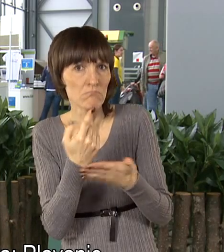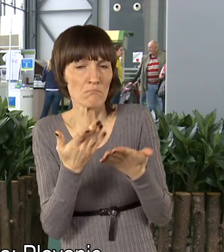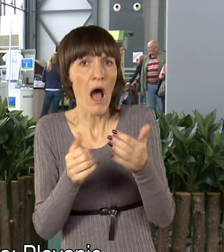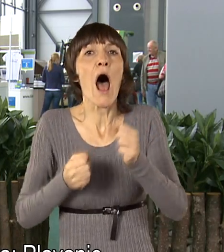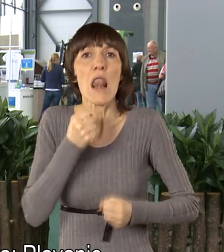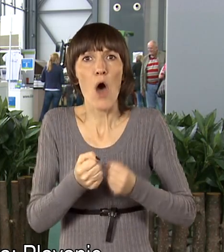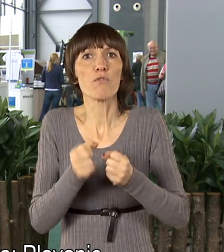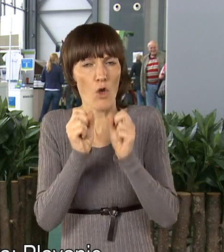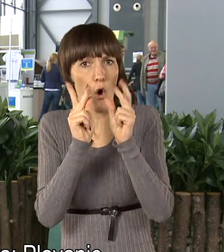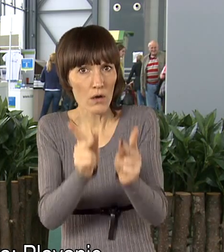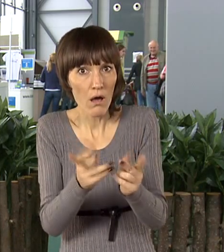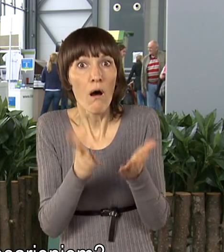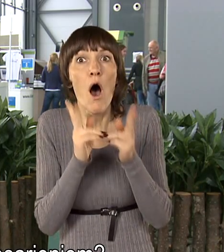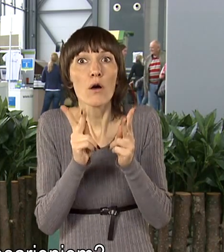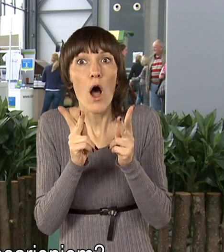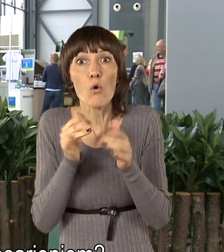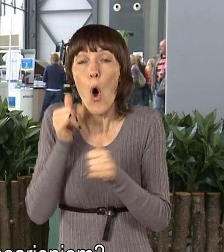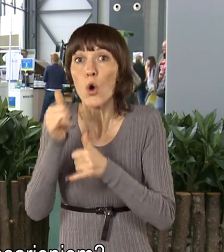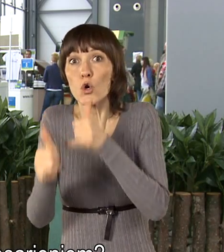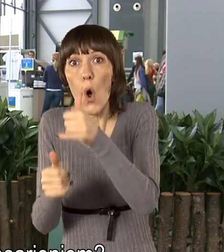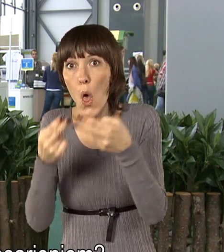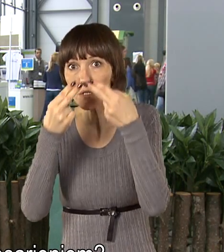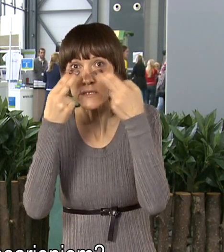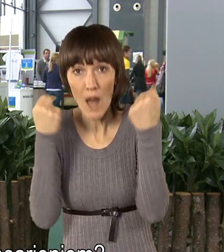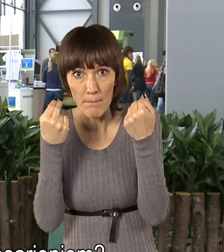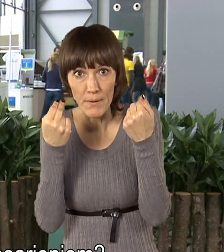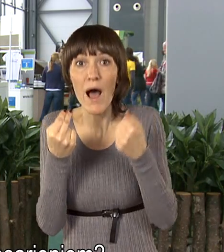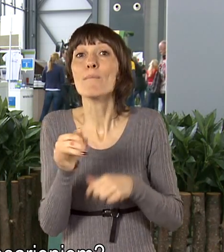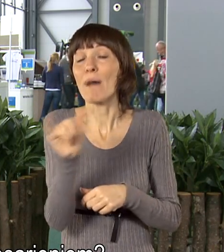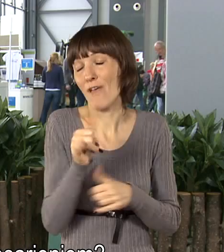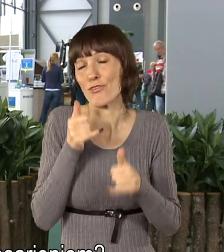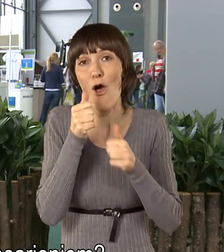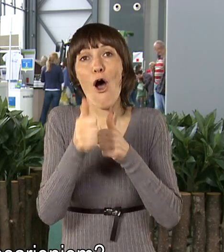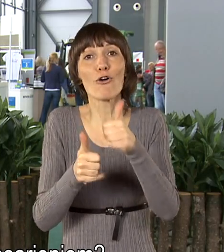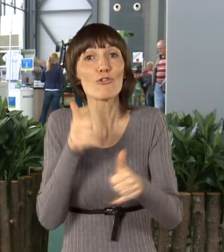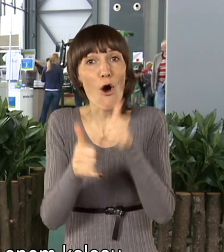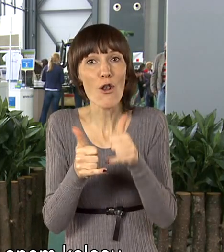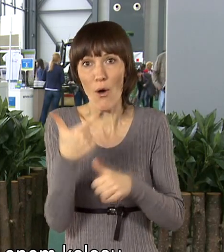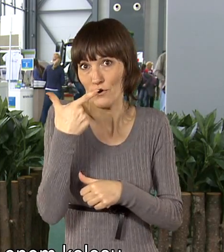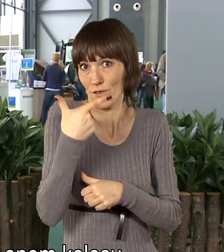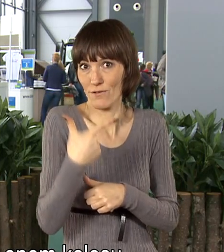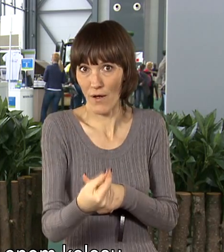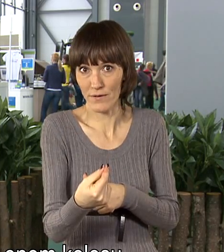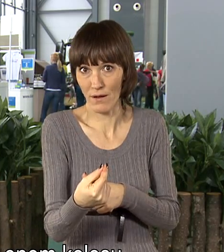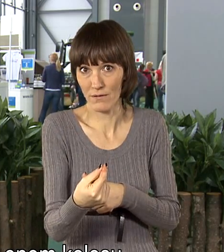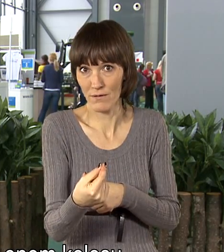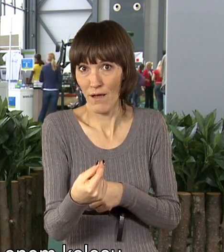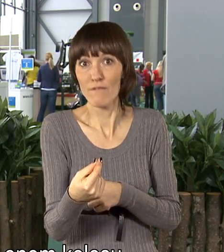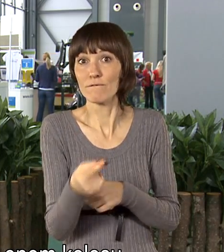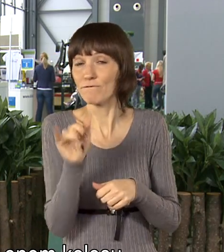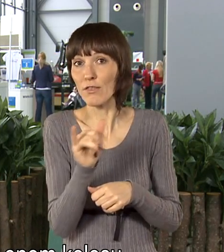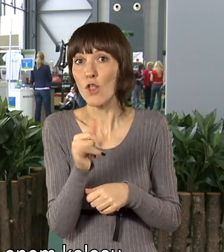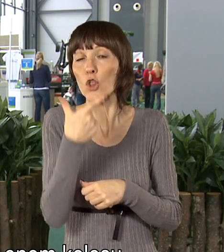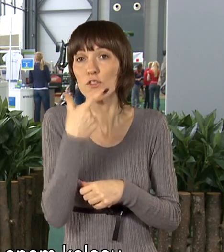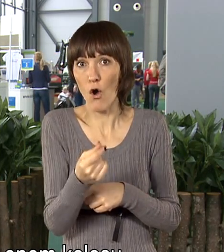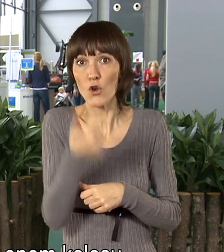predstavljamo, tek tudi, kako je pa s kolesarjenjem. Kolesar se namreč v tandemu, to pomeni, da sta dva človeka na